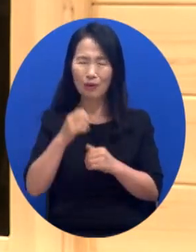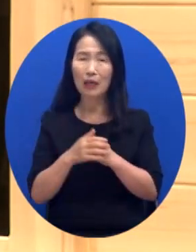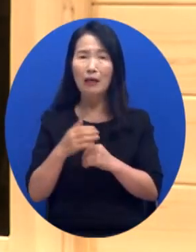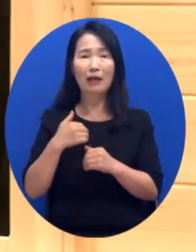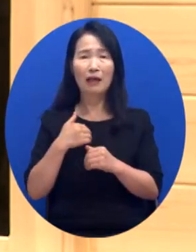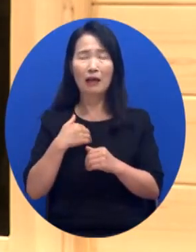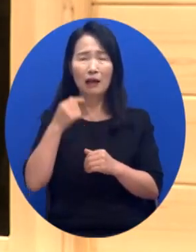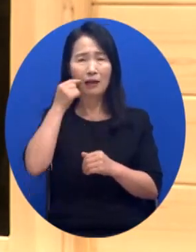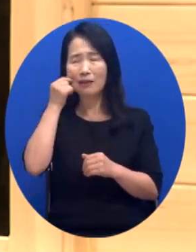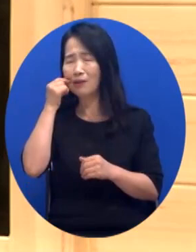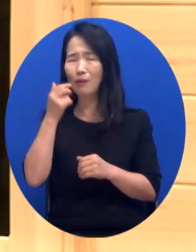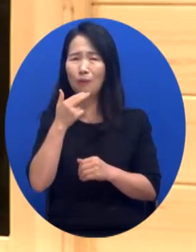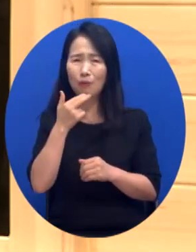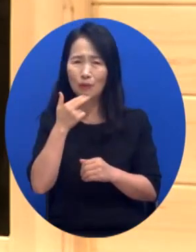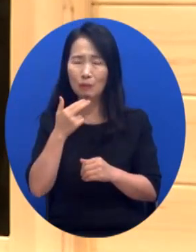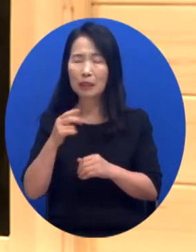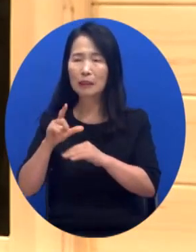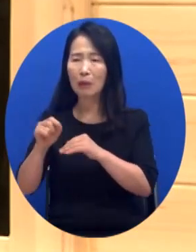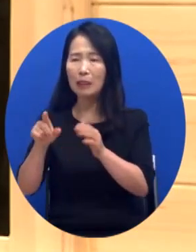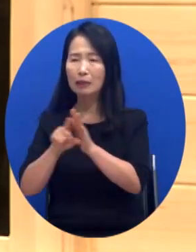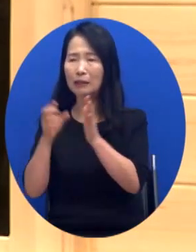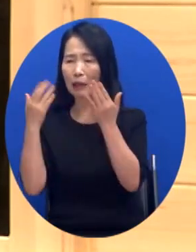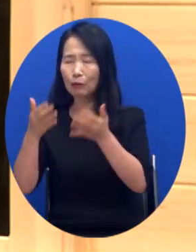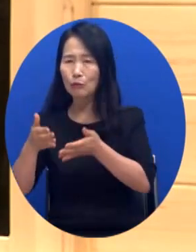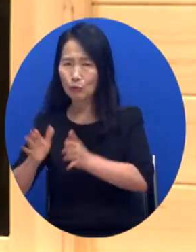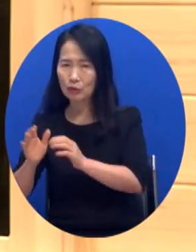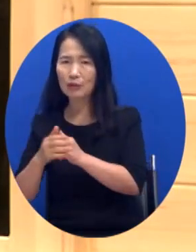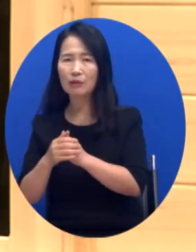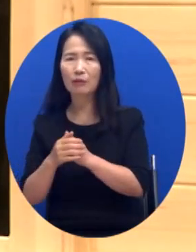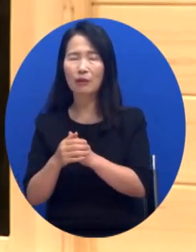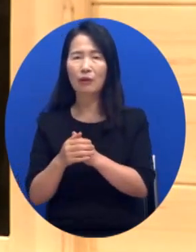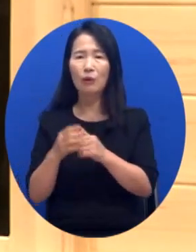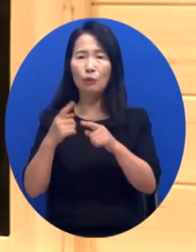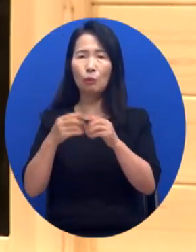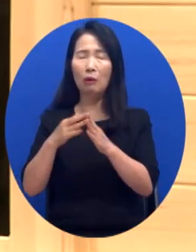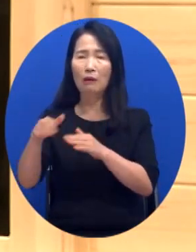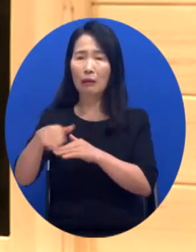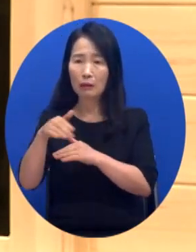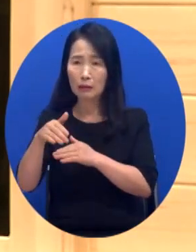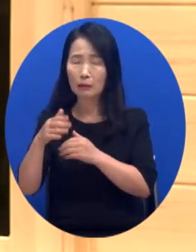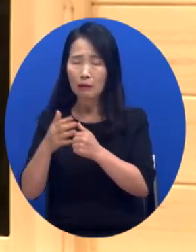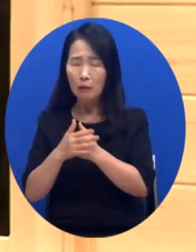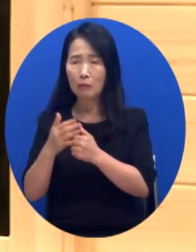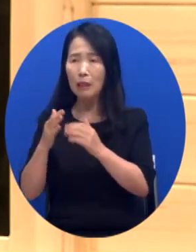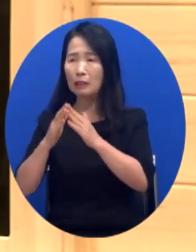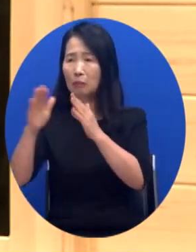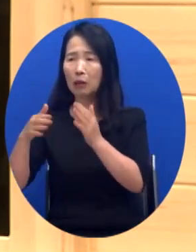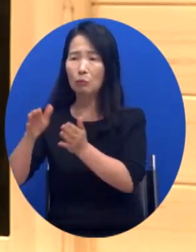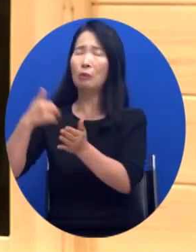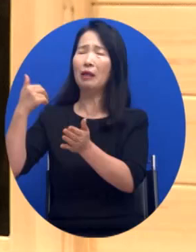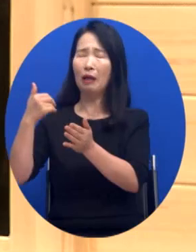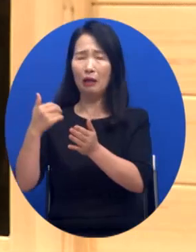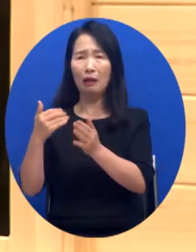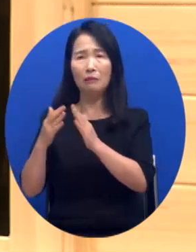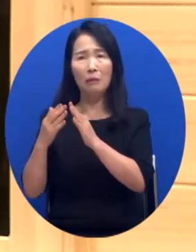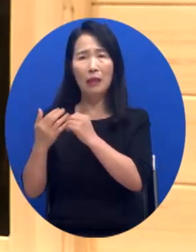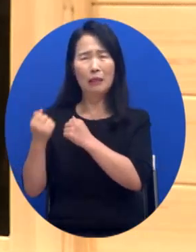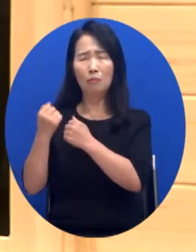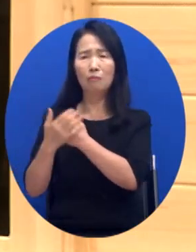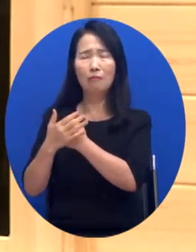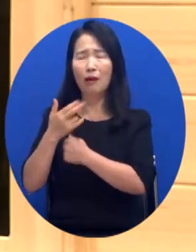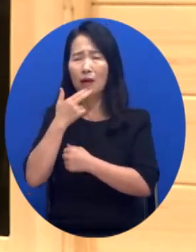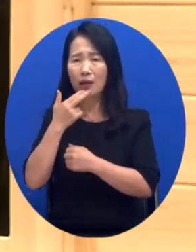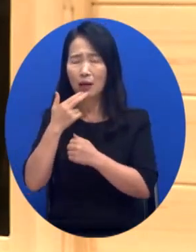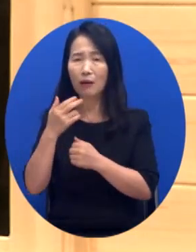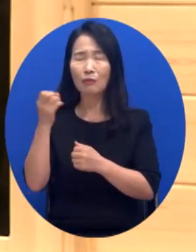길을 걸어왔습니다. 지방신학교 출신이고 교회다운다고 집에서 쫓겨나서 더더구나 저는 개혁과